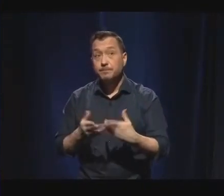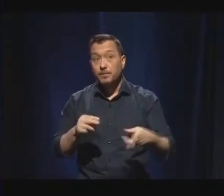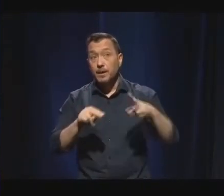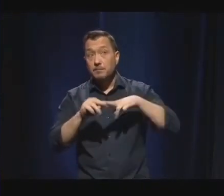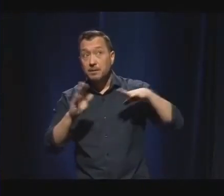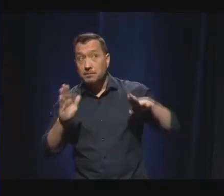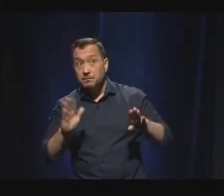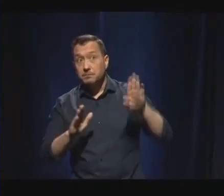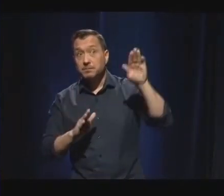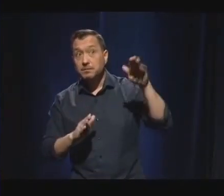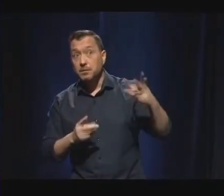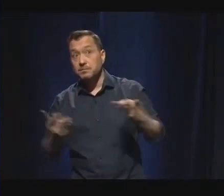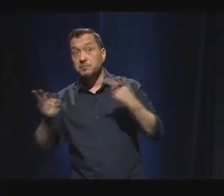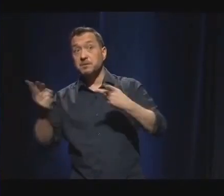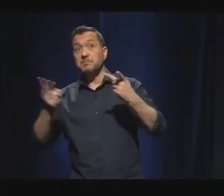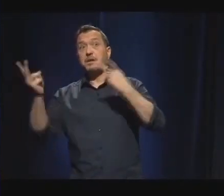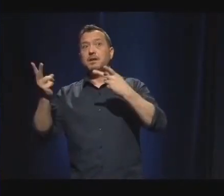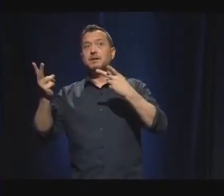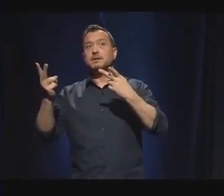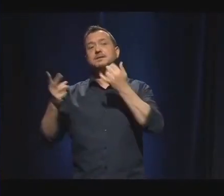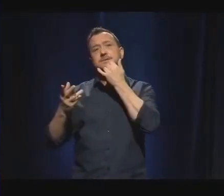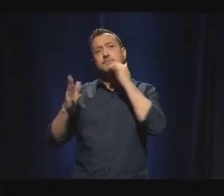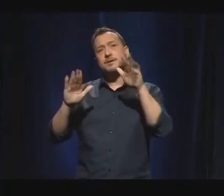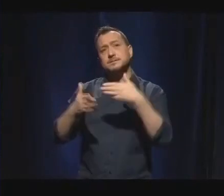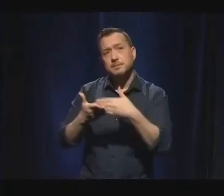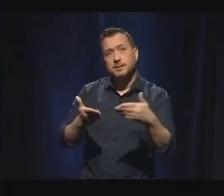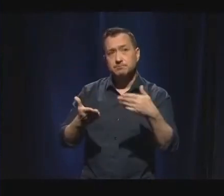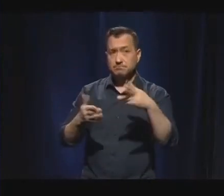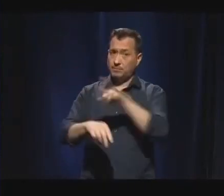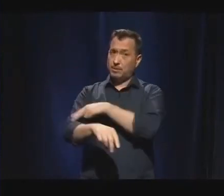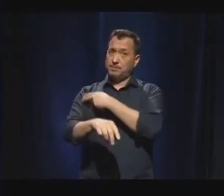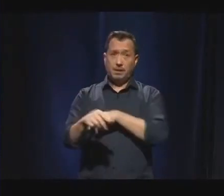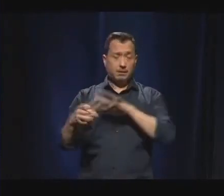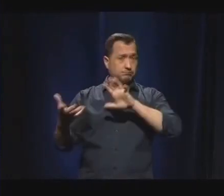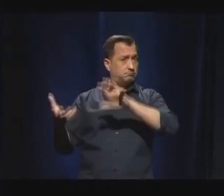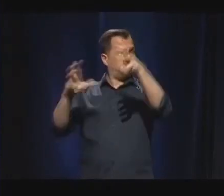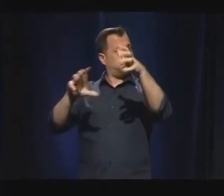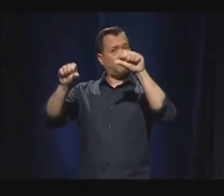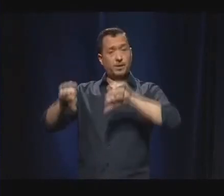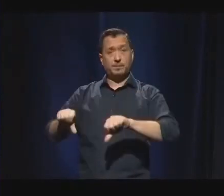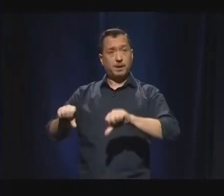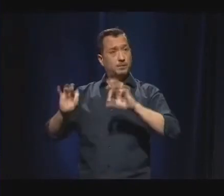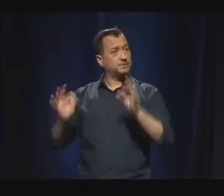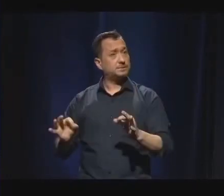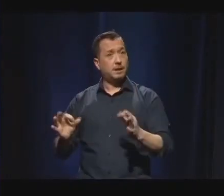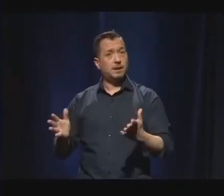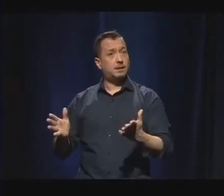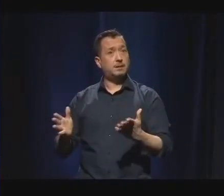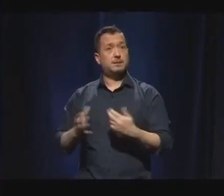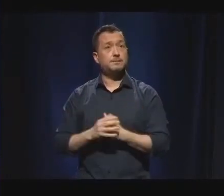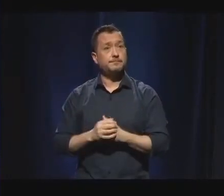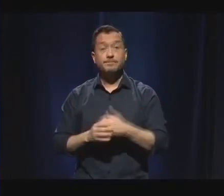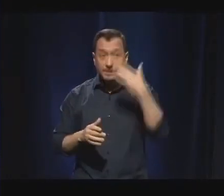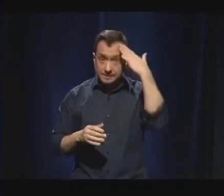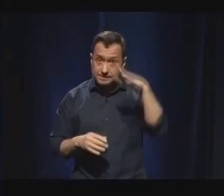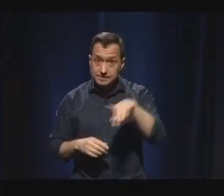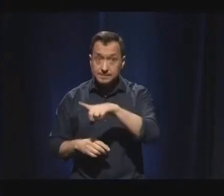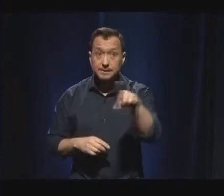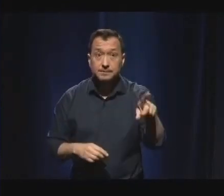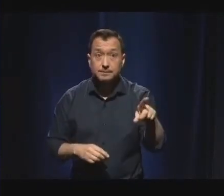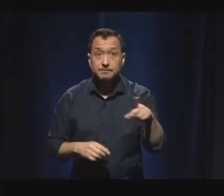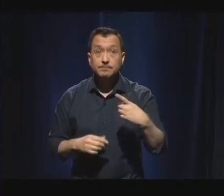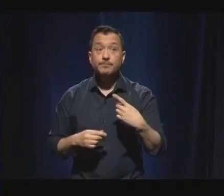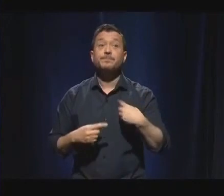dans une situation qui est difficile. Donc, c'est en tenant compte de ce contexte qu'on a eu à prendre